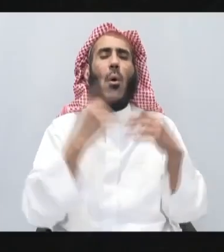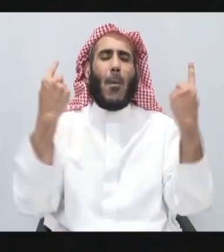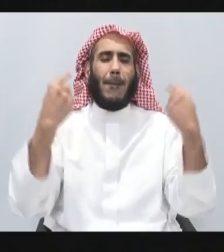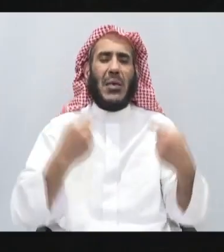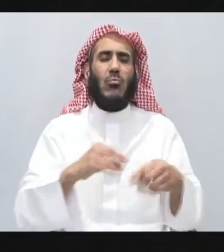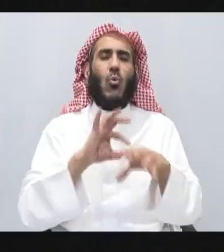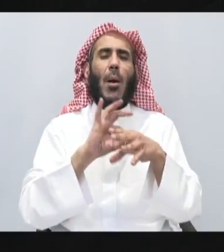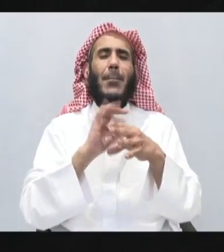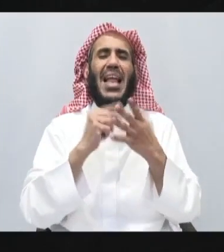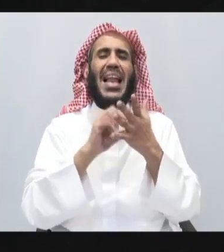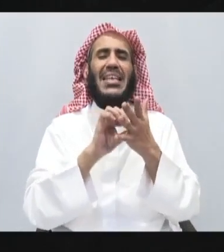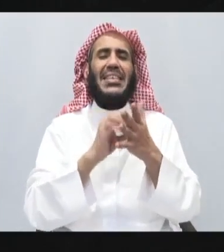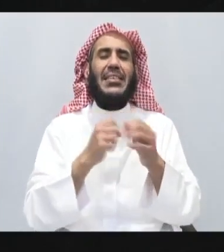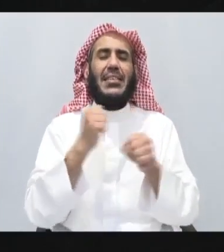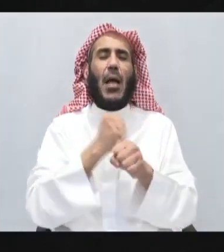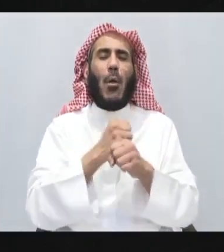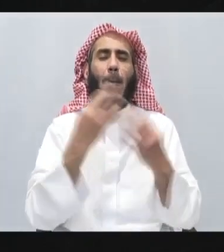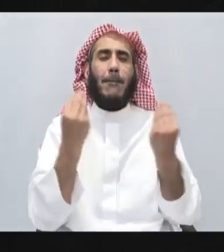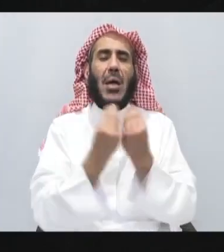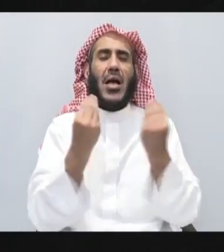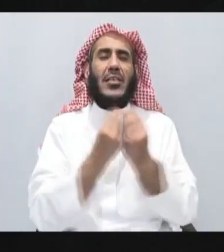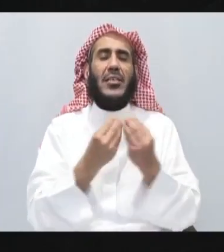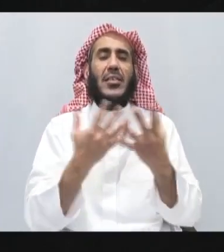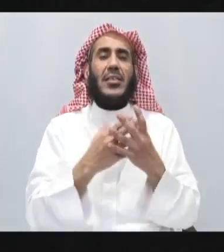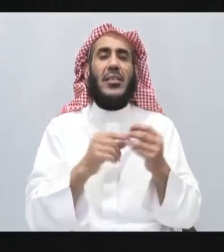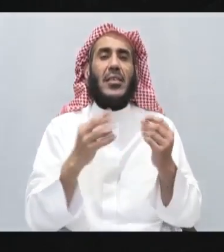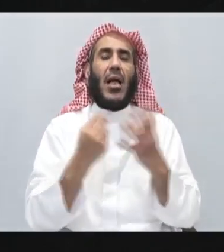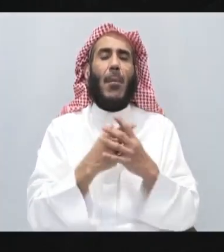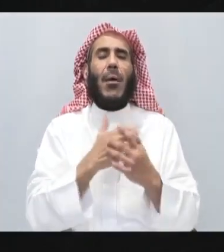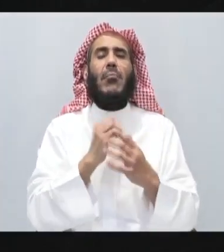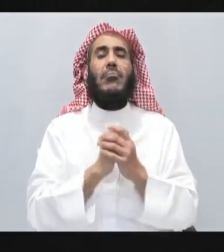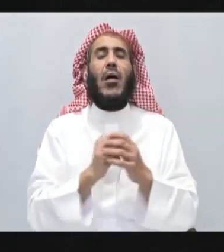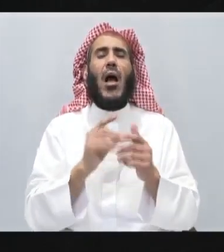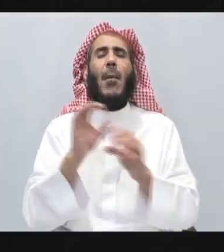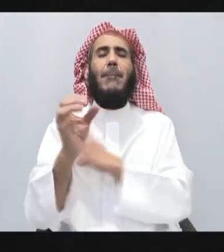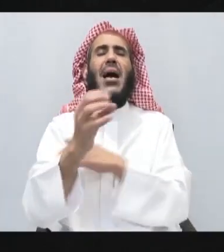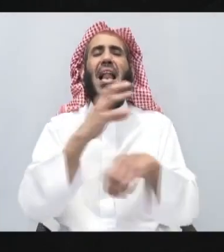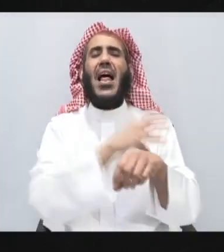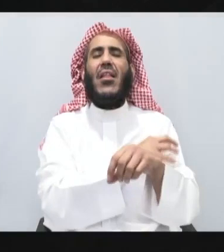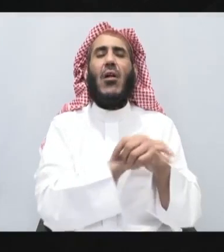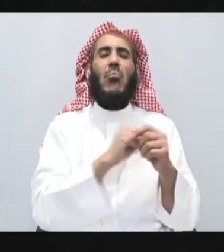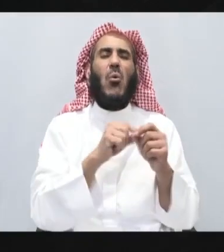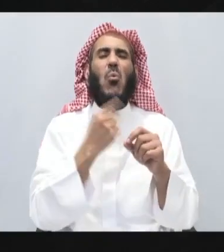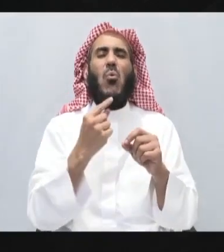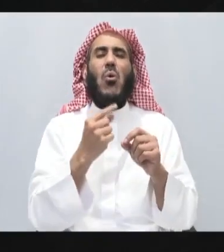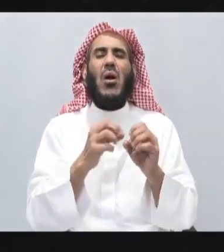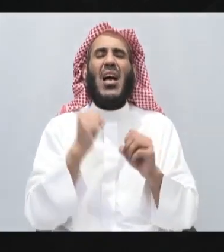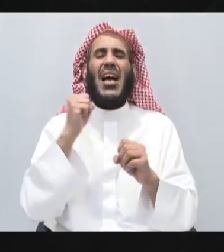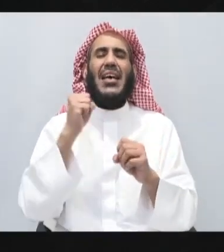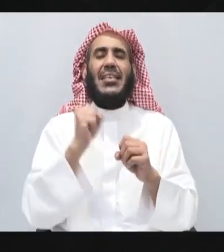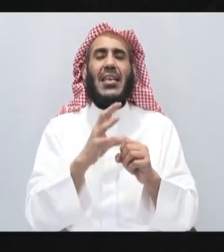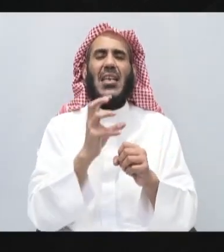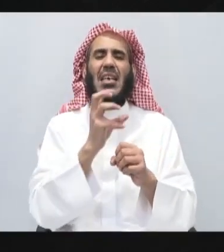من الانسجه تعمل معا كالقلب اما العضله فهي عضو قادر على